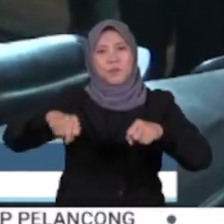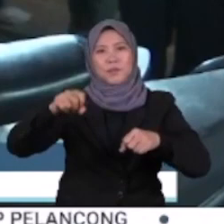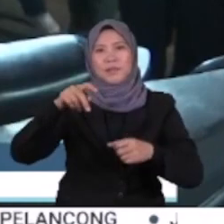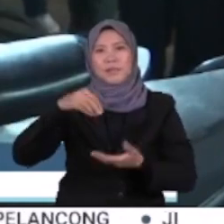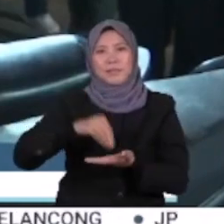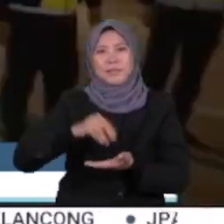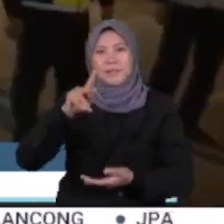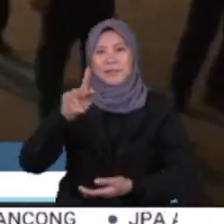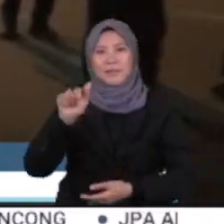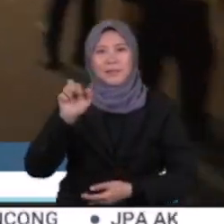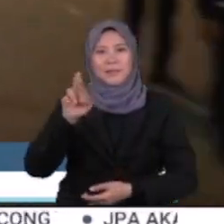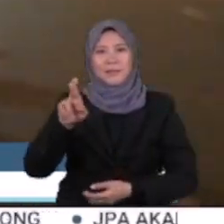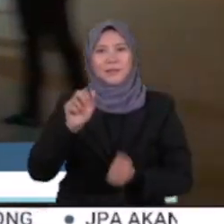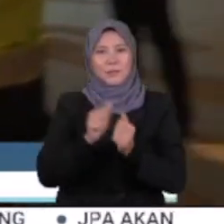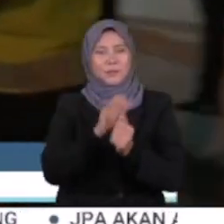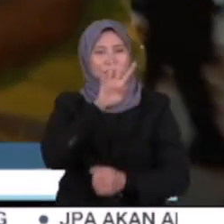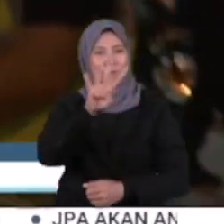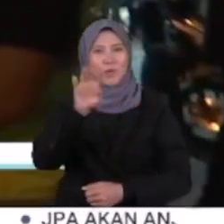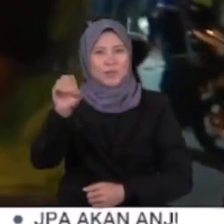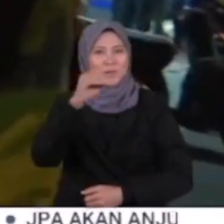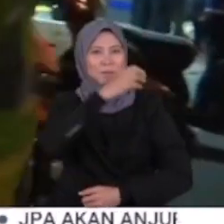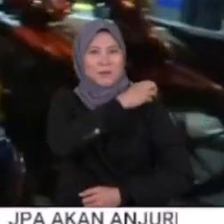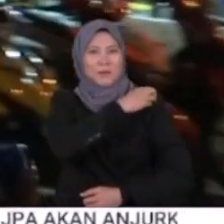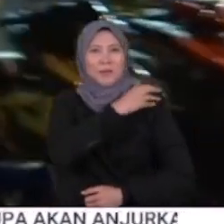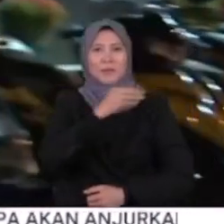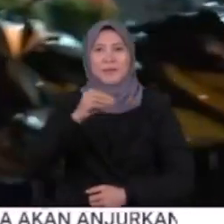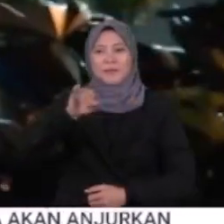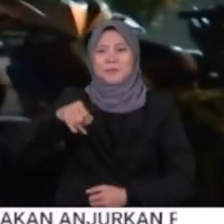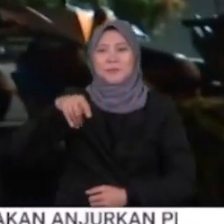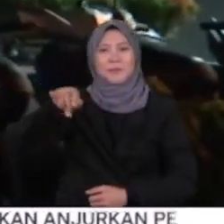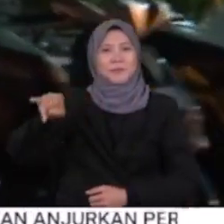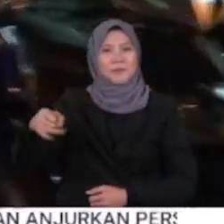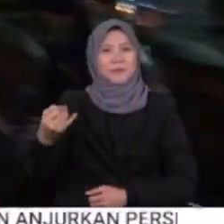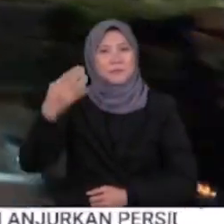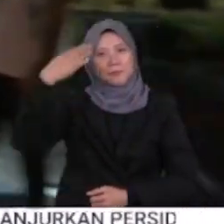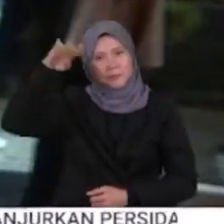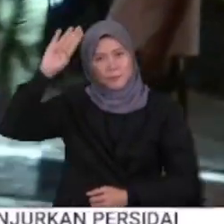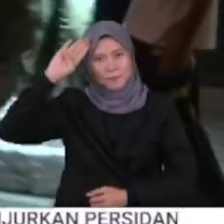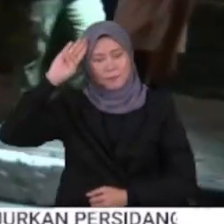bersama 40 pegawai dan anggota penguat koasel